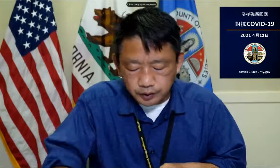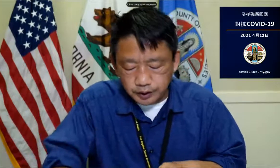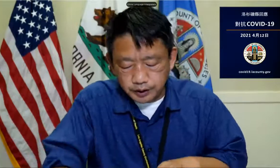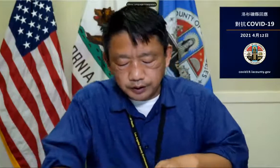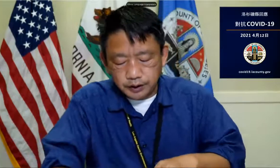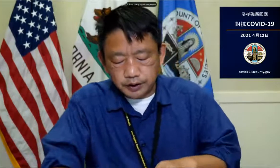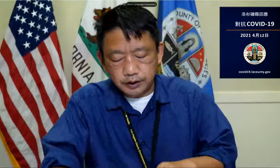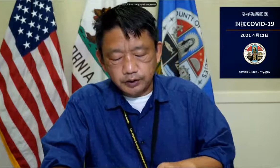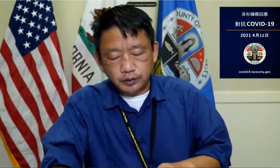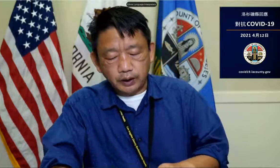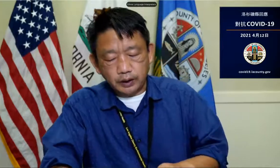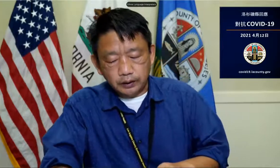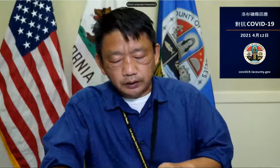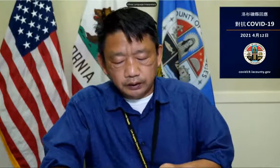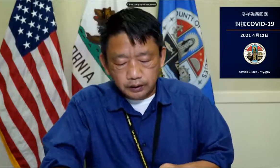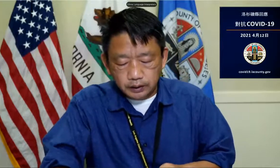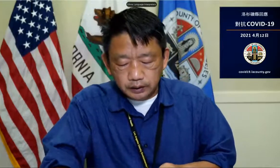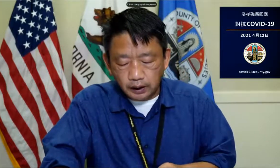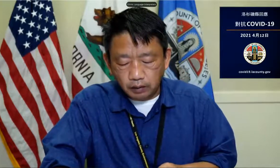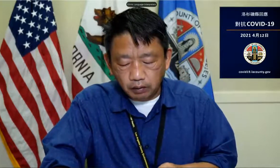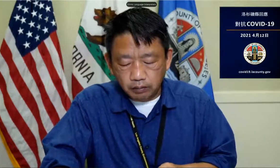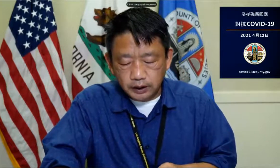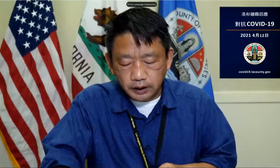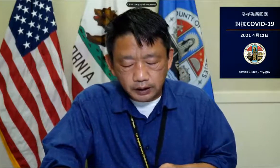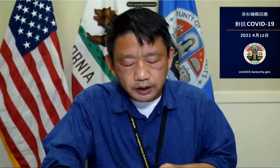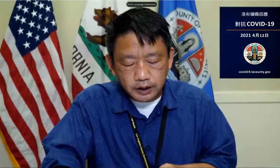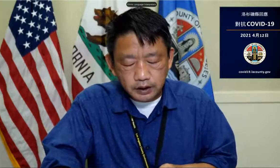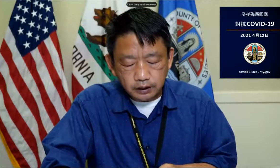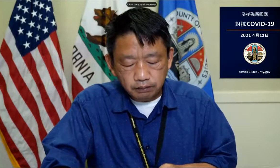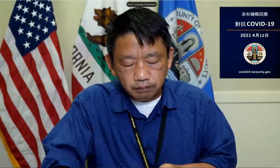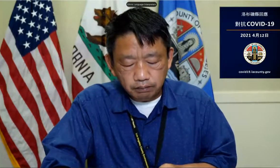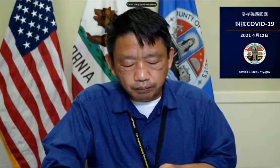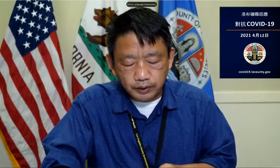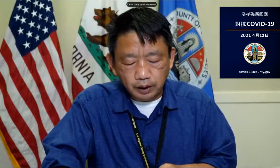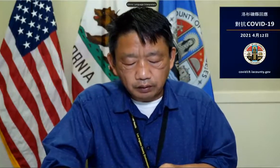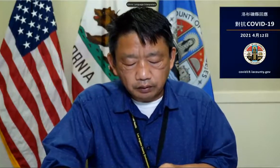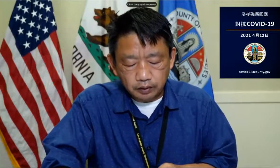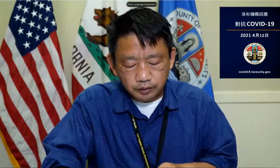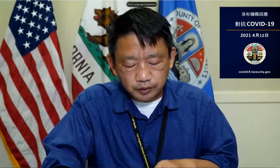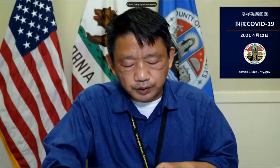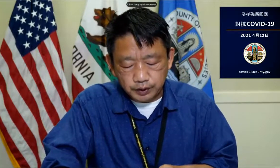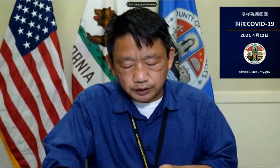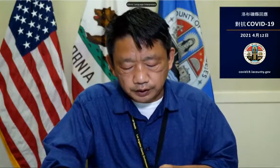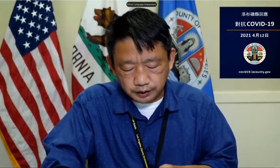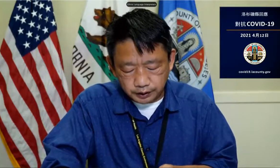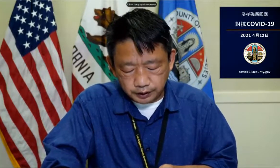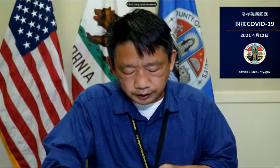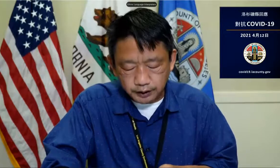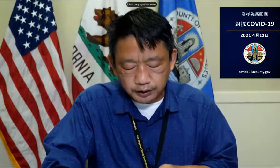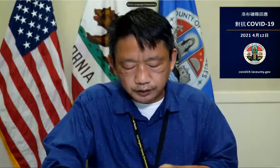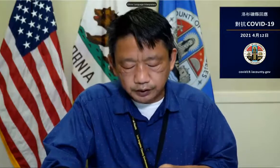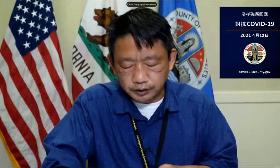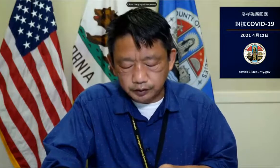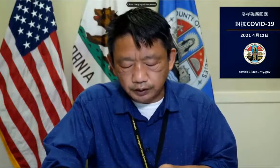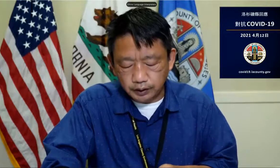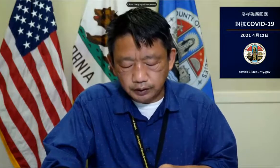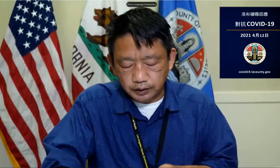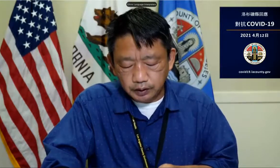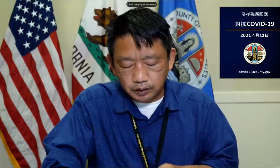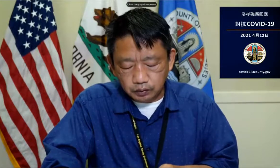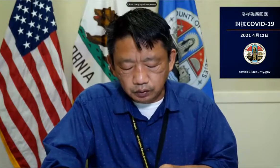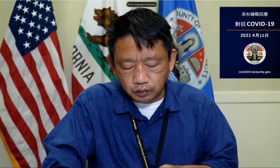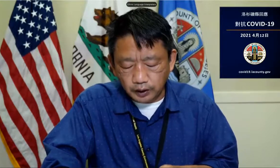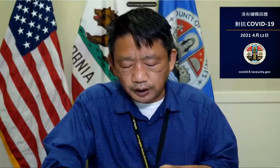可以举行室内私人聚会，但我们强烈建议不要举行室内私人聚